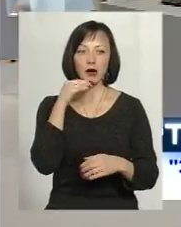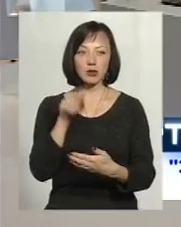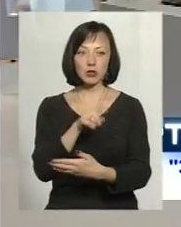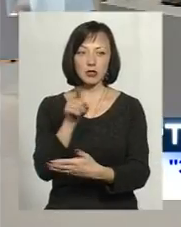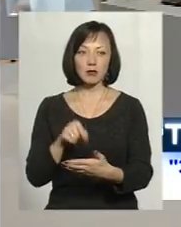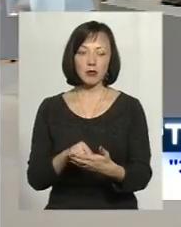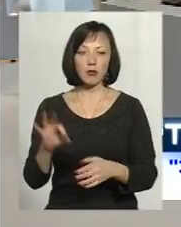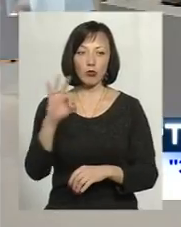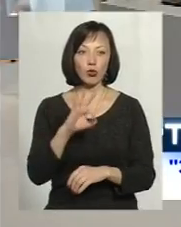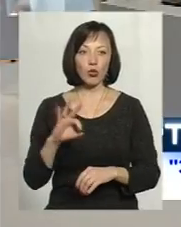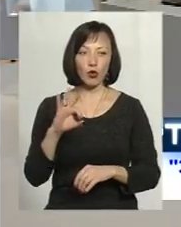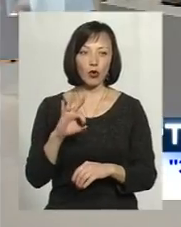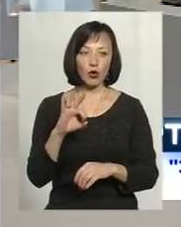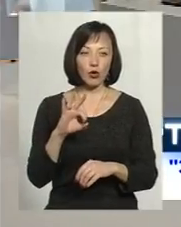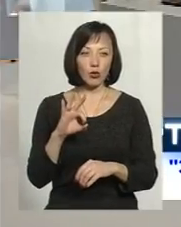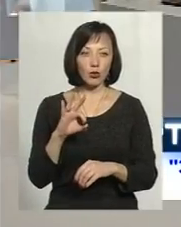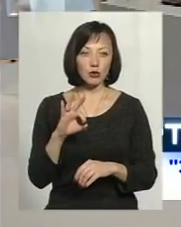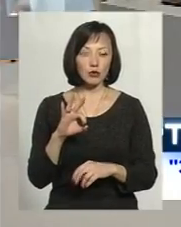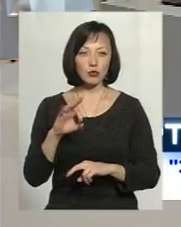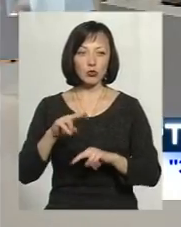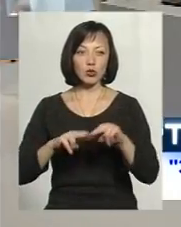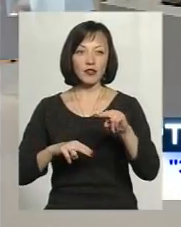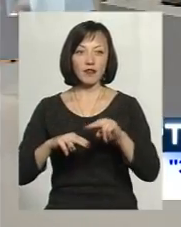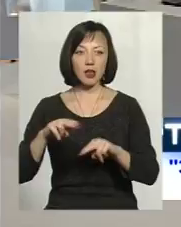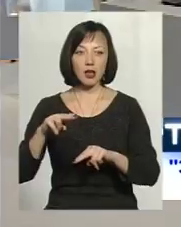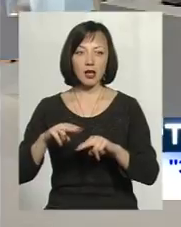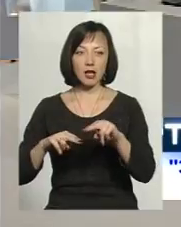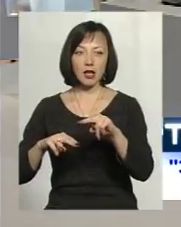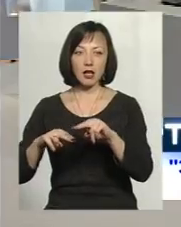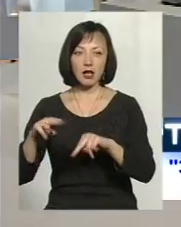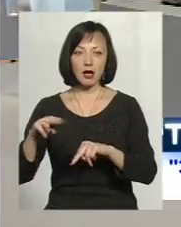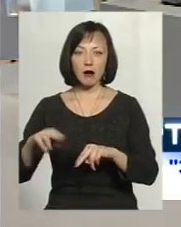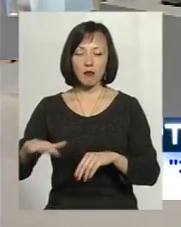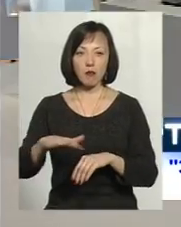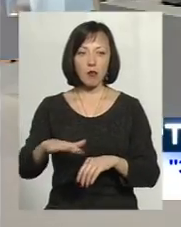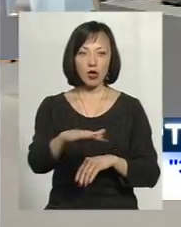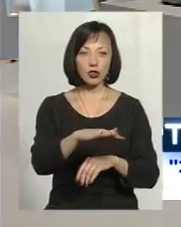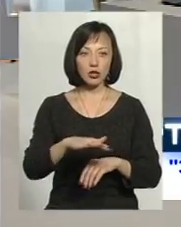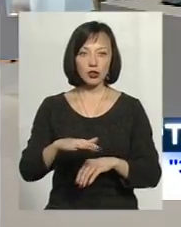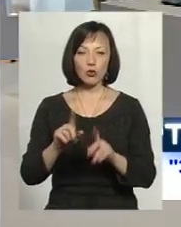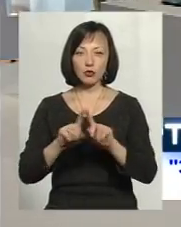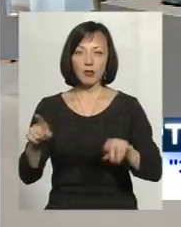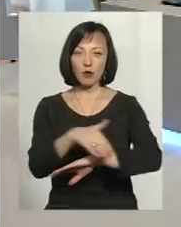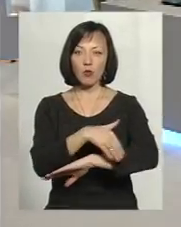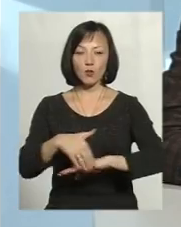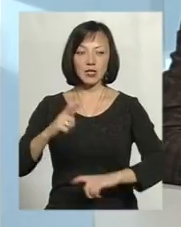запитань стосується будівельних майданчиків в місті Хмельницькому, особливо по вулиці